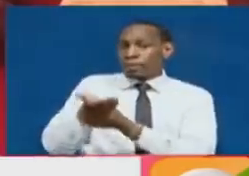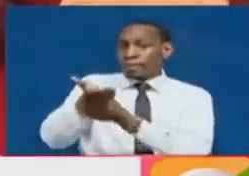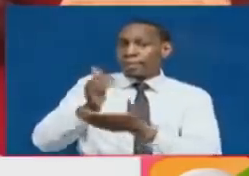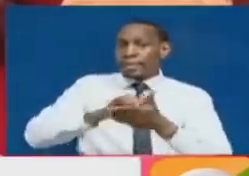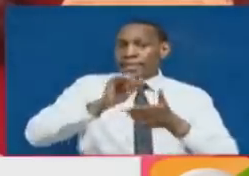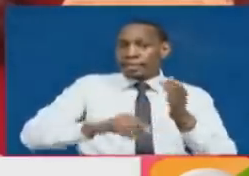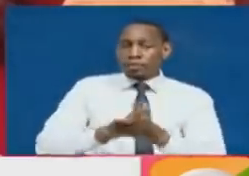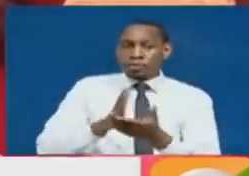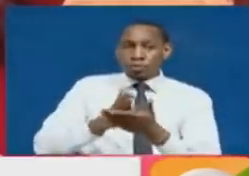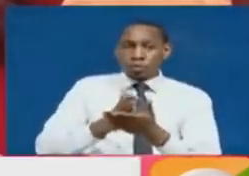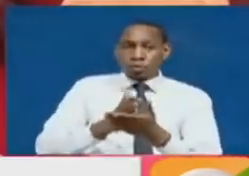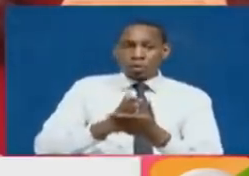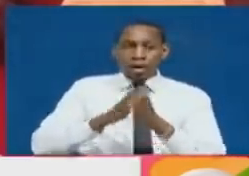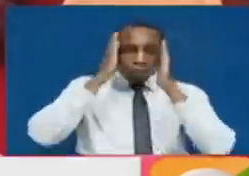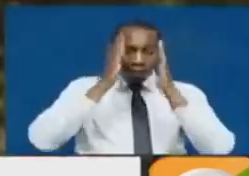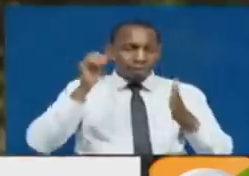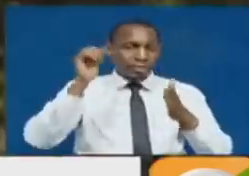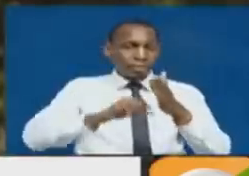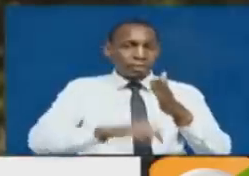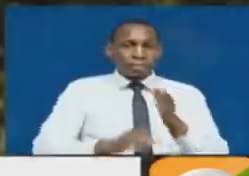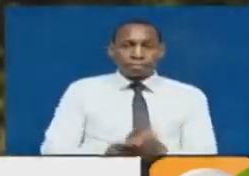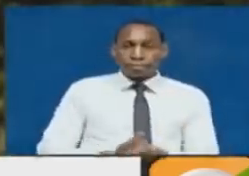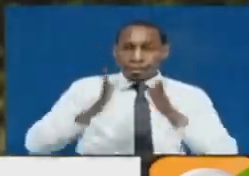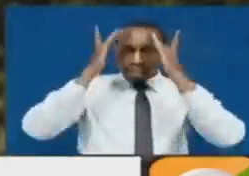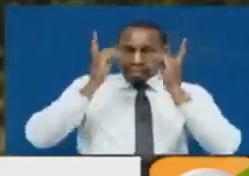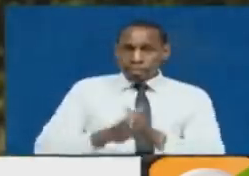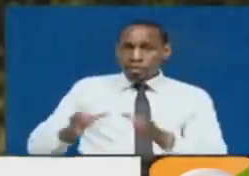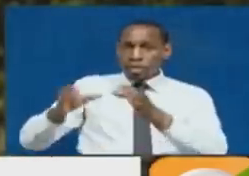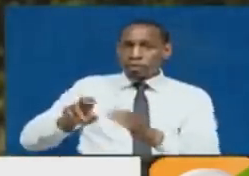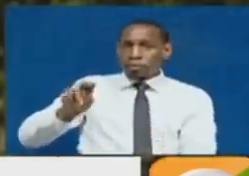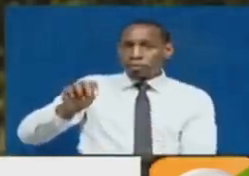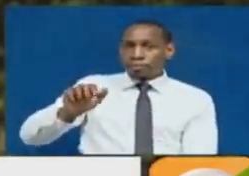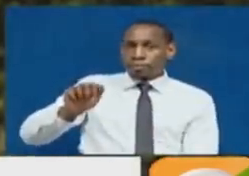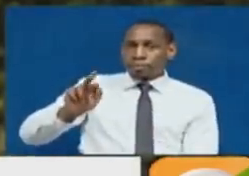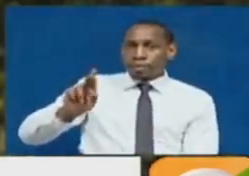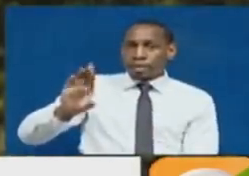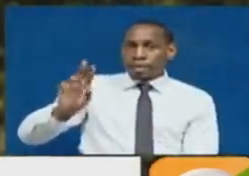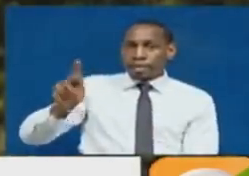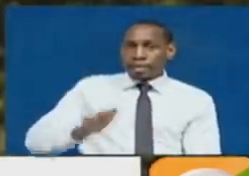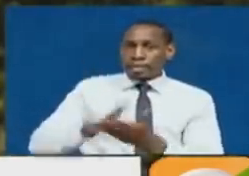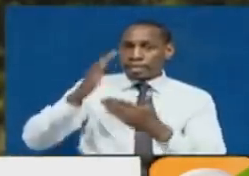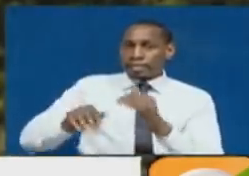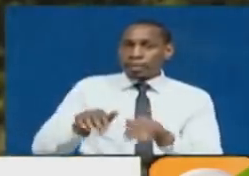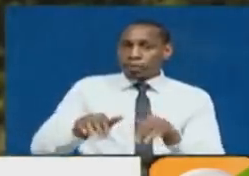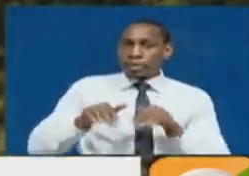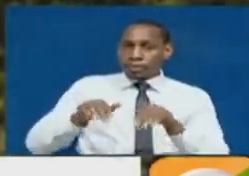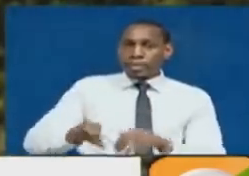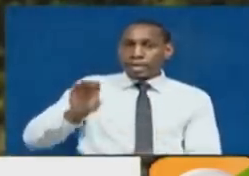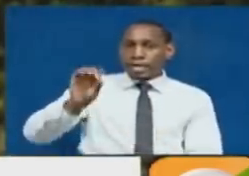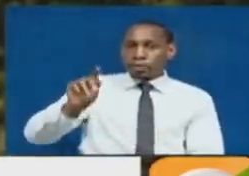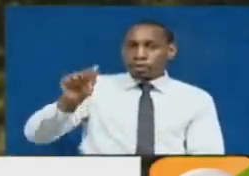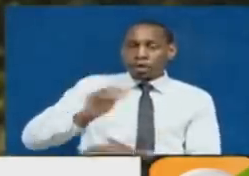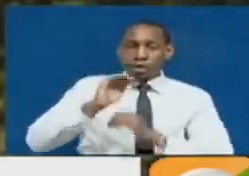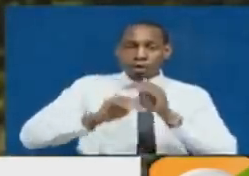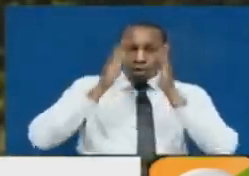kwamba aangaziwe kwa undani kabisa. Maamuzi ya chama cha Narc-Kenya yanafikisha kikomo gojea ya One Kenya Alliance,